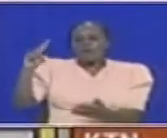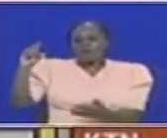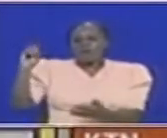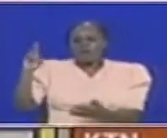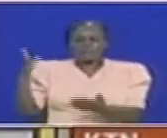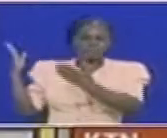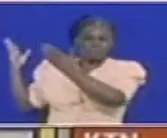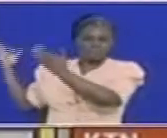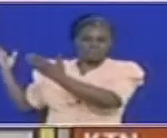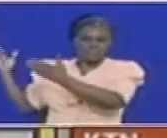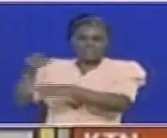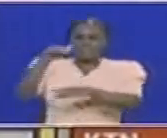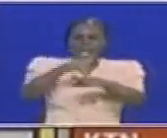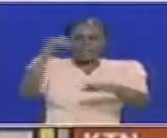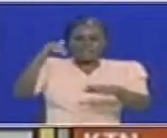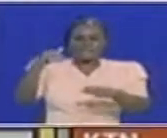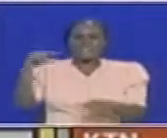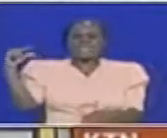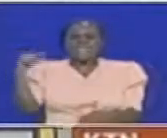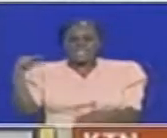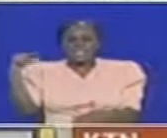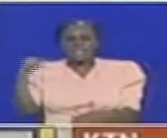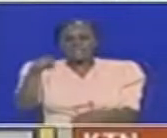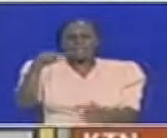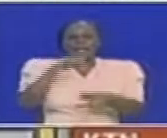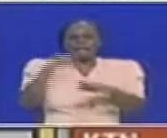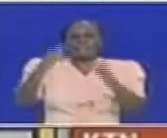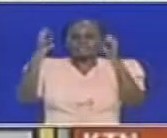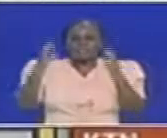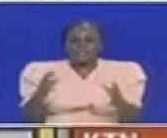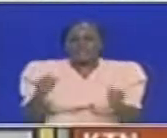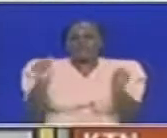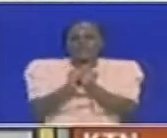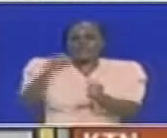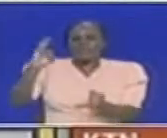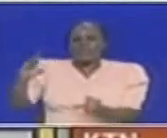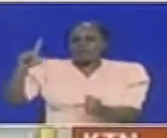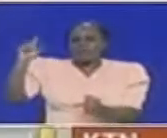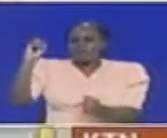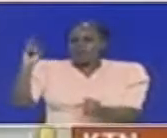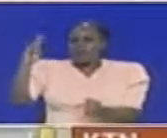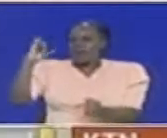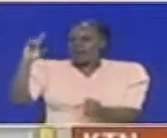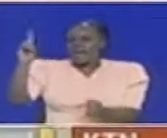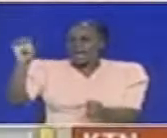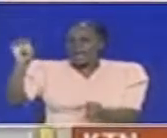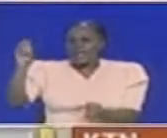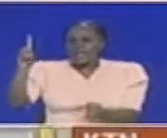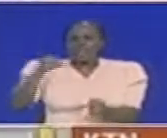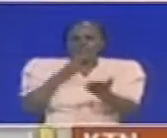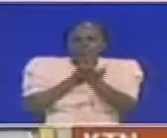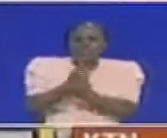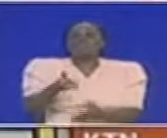Hawa ni baadhi ya wenyeji eneo la Gilgil ambao wameathirika pakubwa kwa madini ya fluoride kutokana na maji wanaoyatumia.